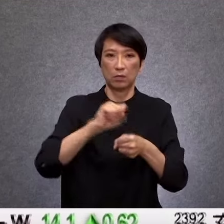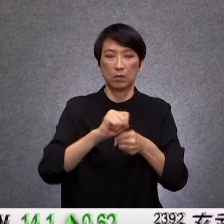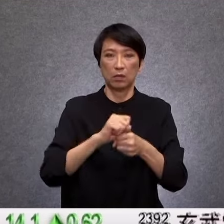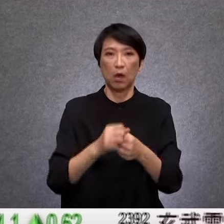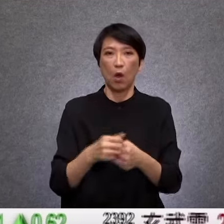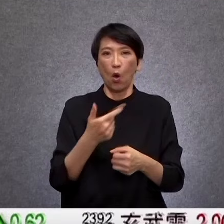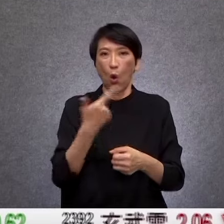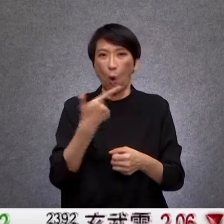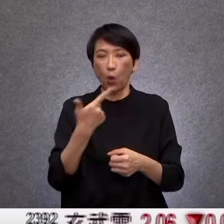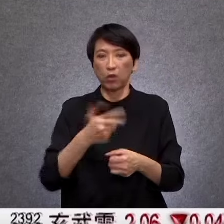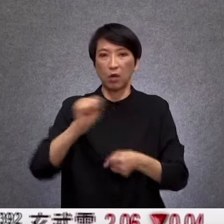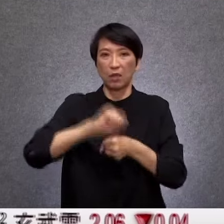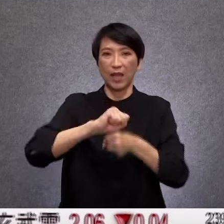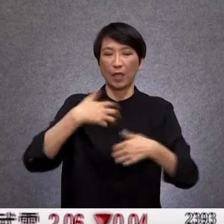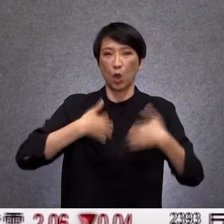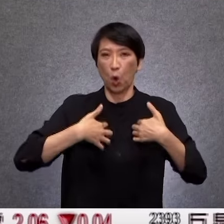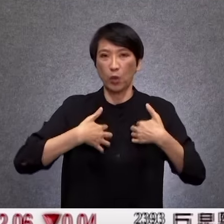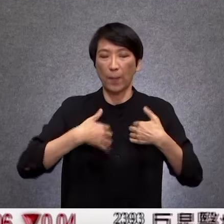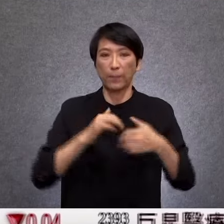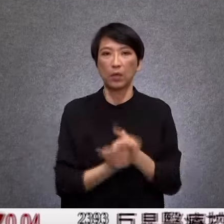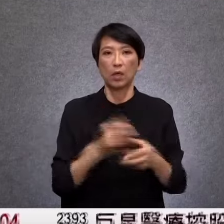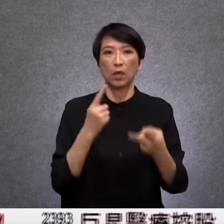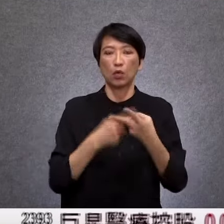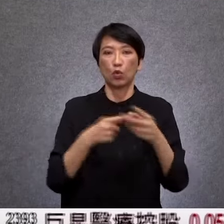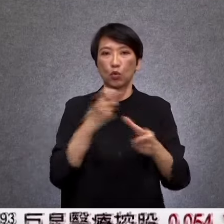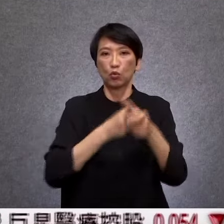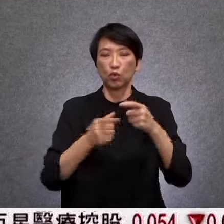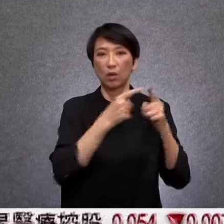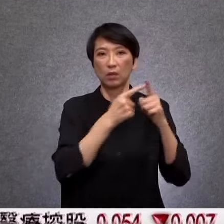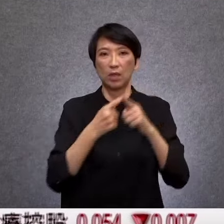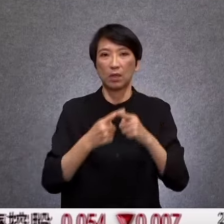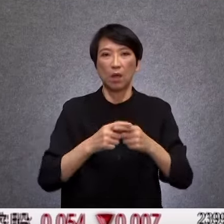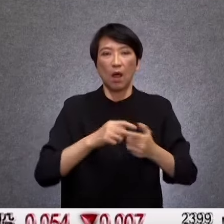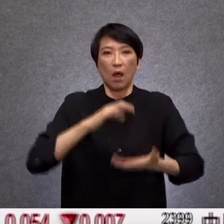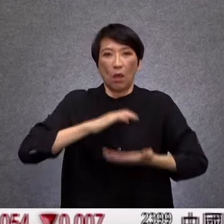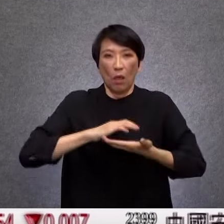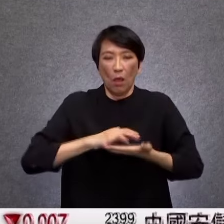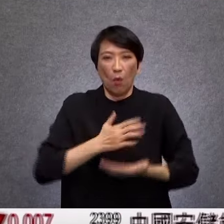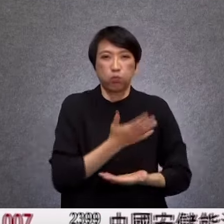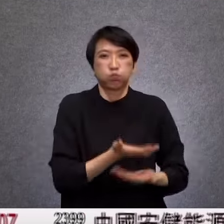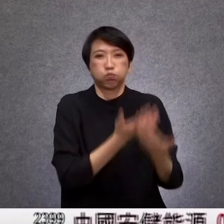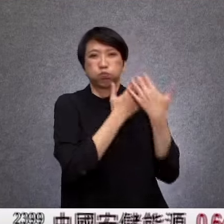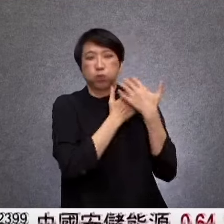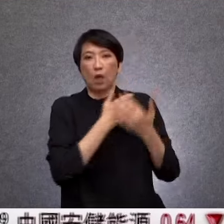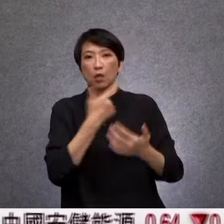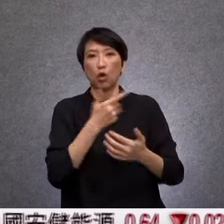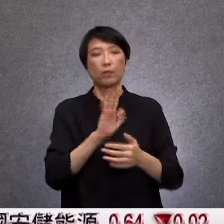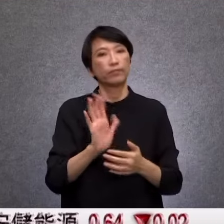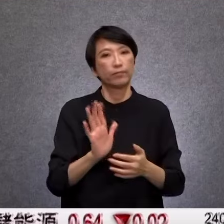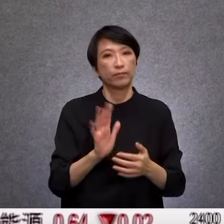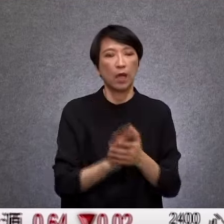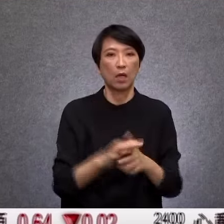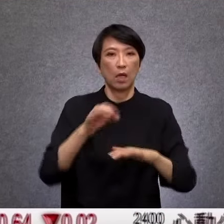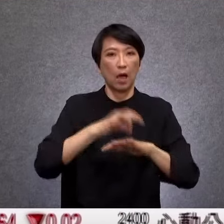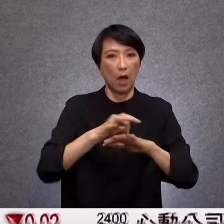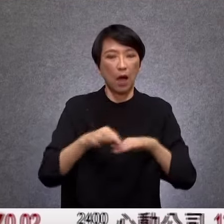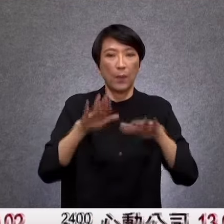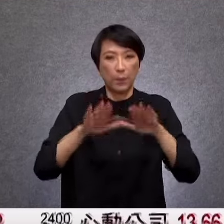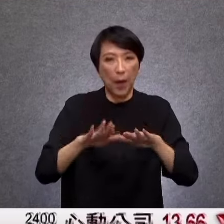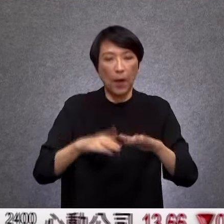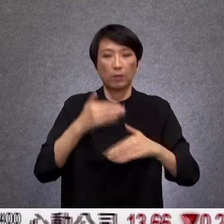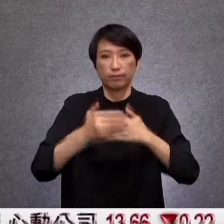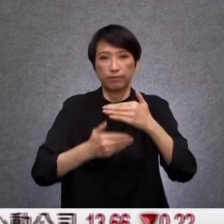入嗰或者加費嗰方面大力好短期咁做，造成對工商業對市民大嘅負擔。同時間